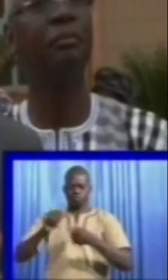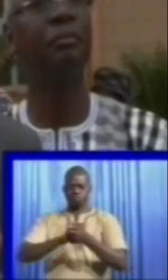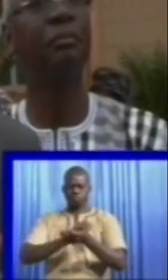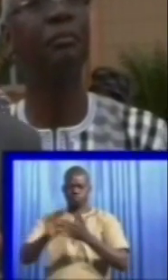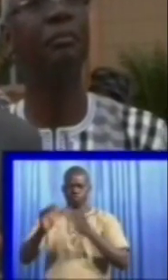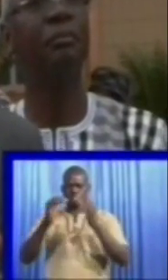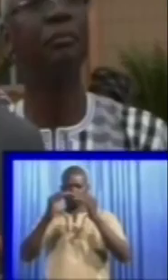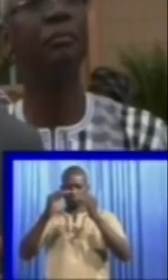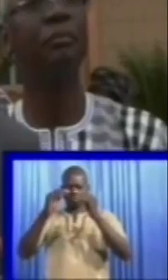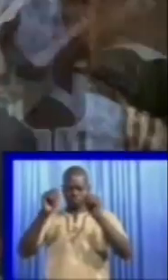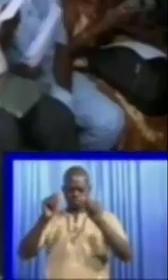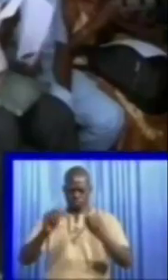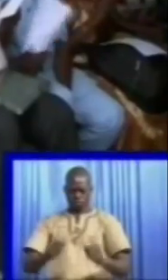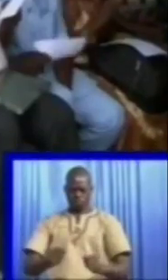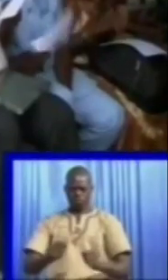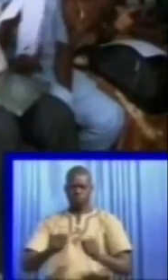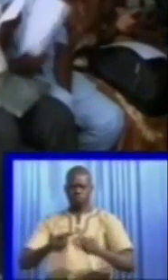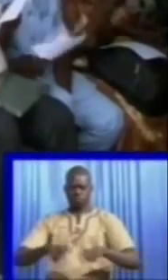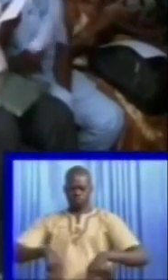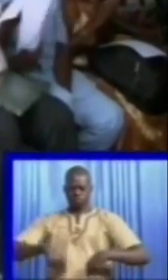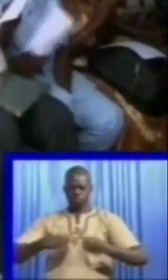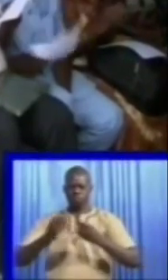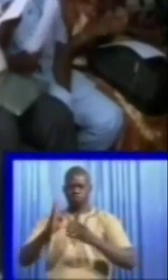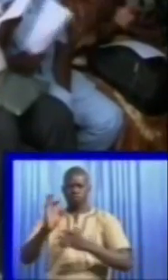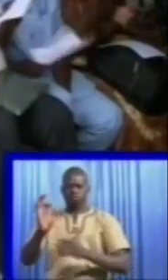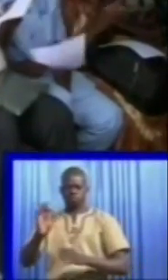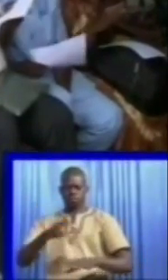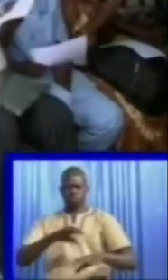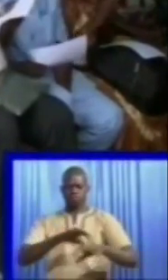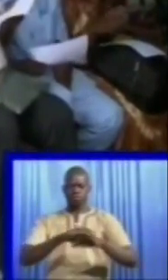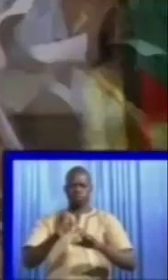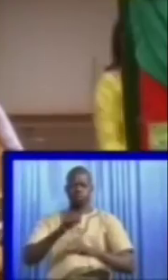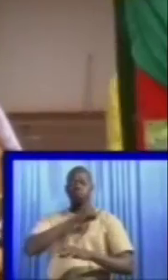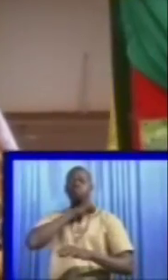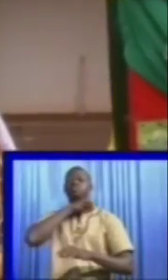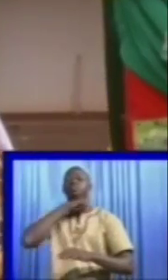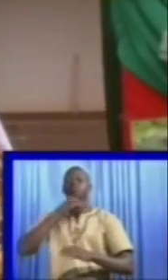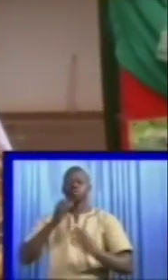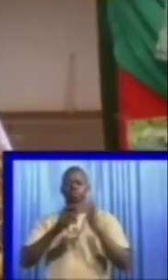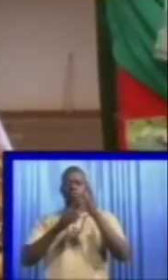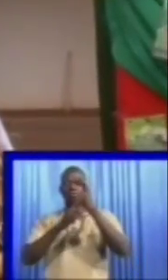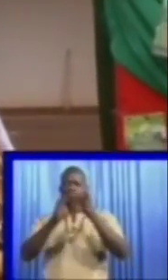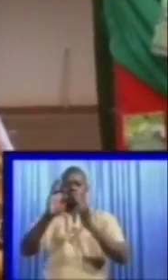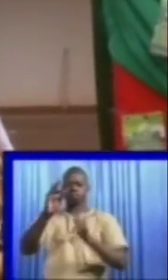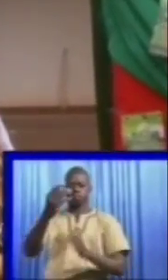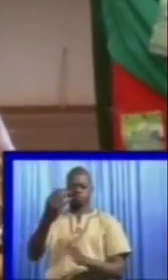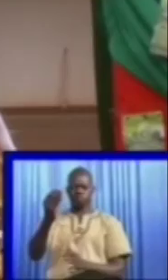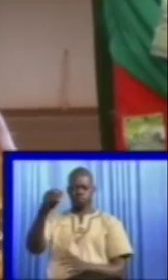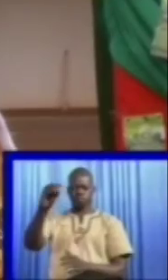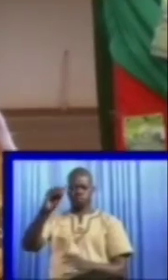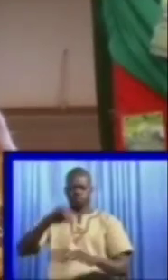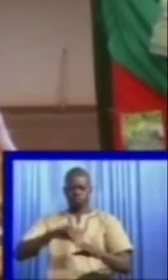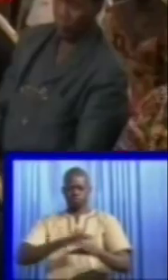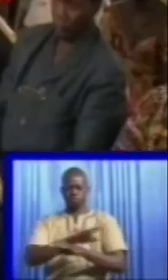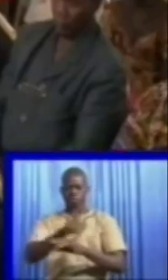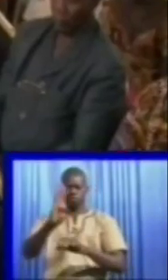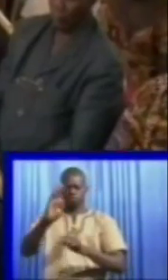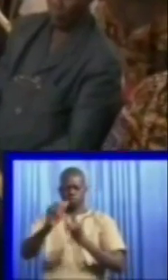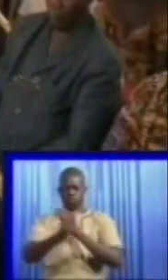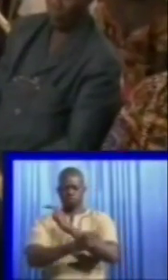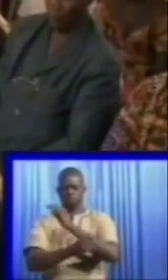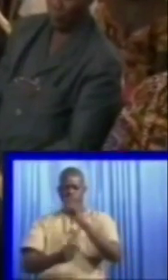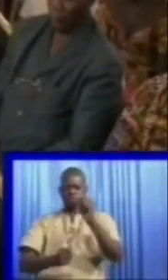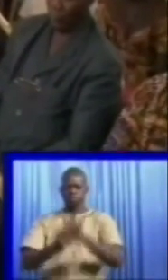de leur capacité de survivance. Pour le Burkina, les terres arides et semi-arides représentent 74% de la superficie du pays et plus